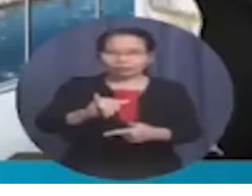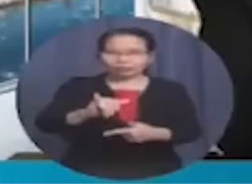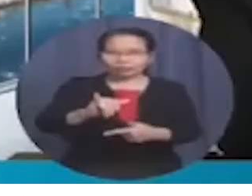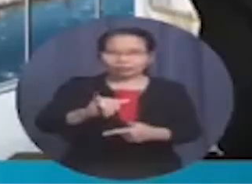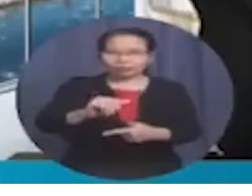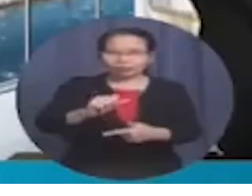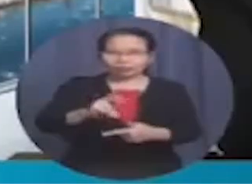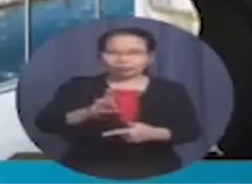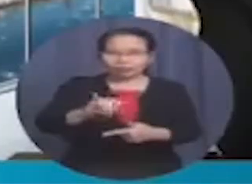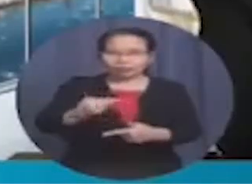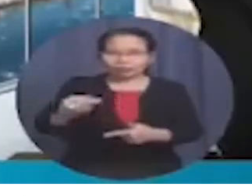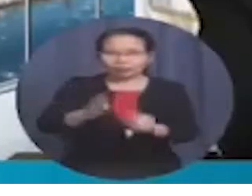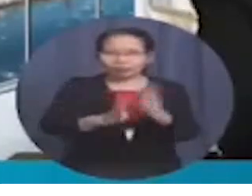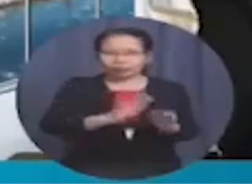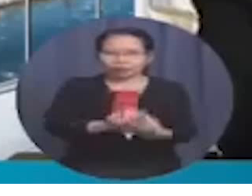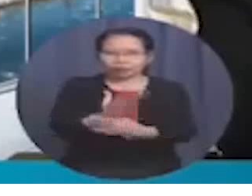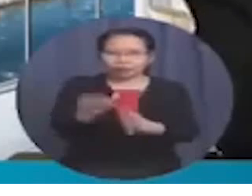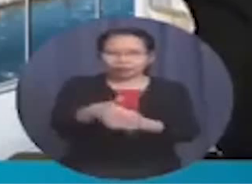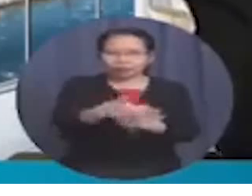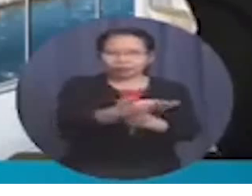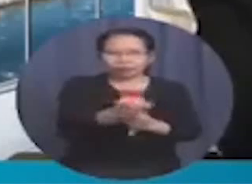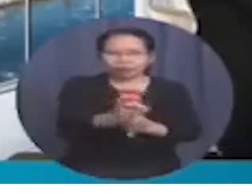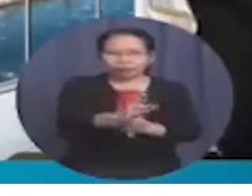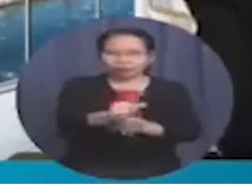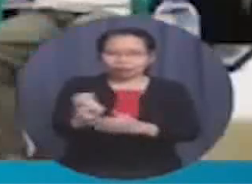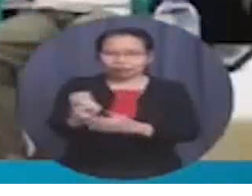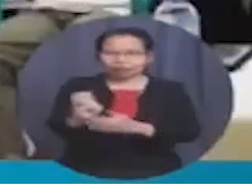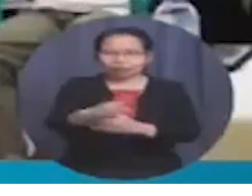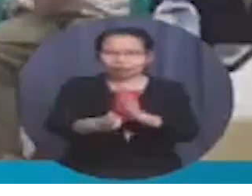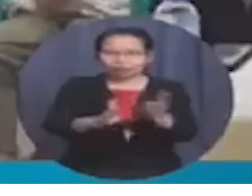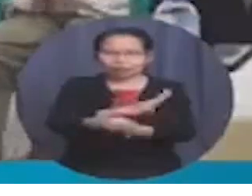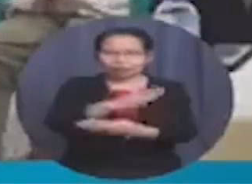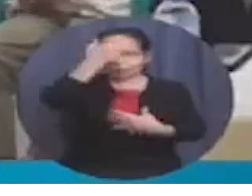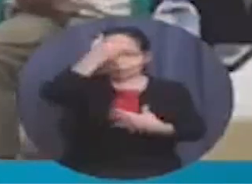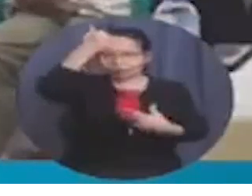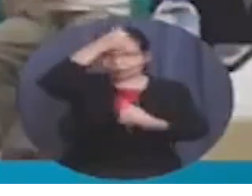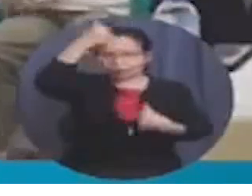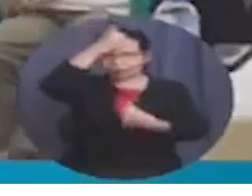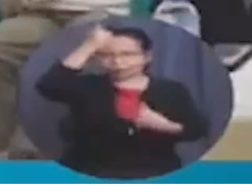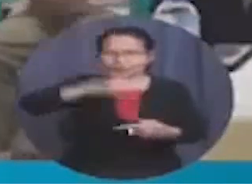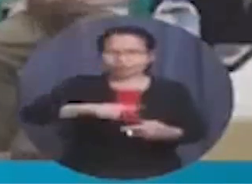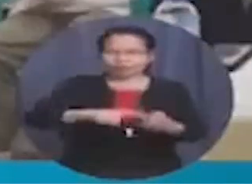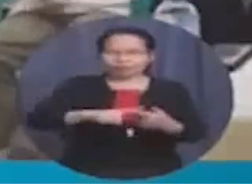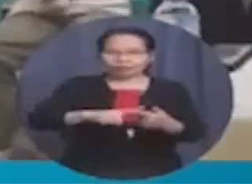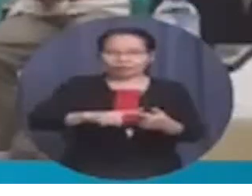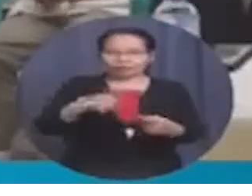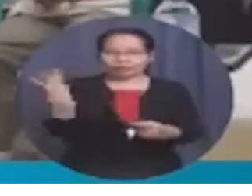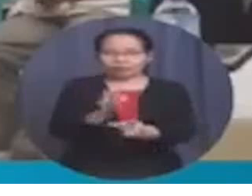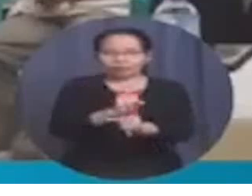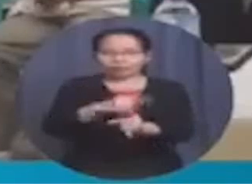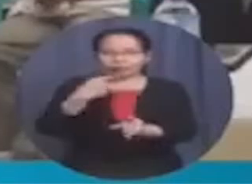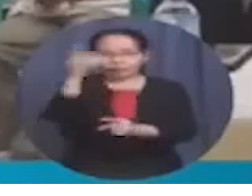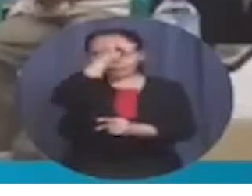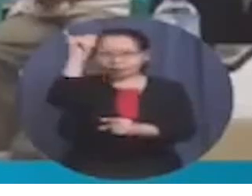naging isda, naging reptile, tapos naging apes. At doon daw tayo galing, sabi nitong